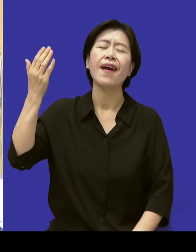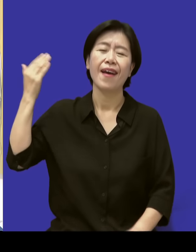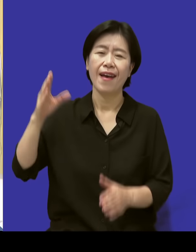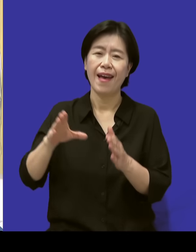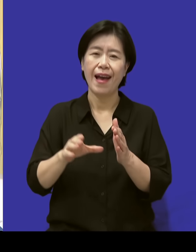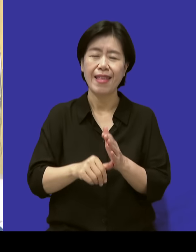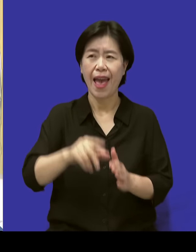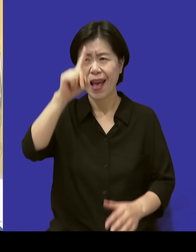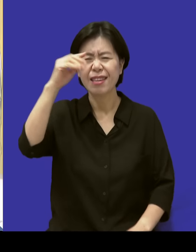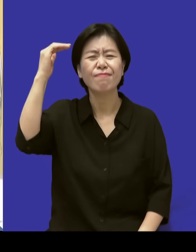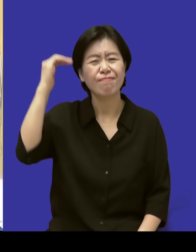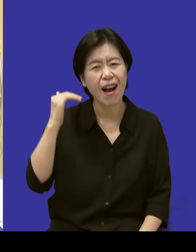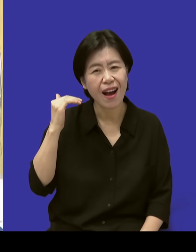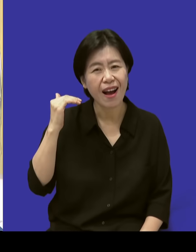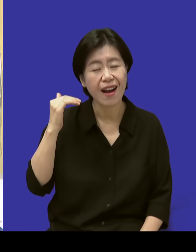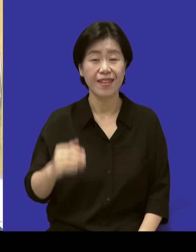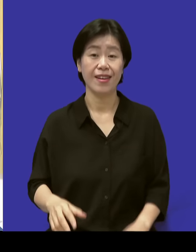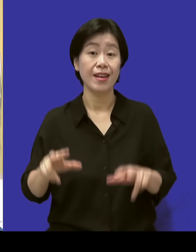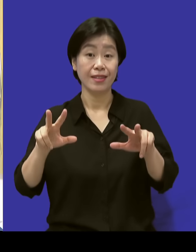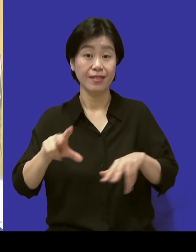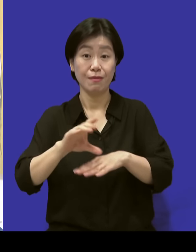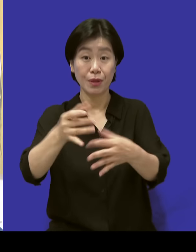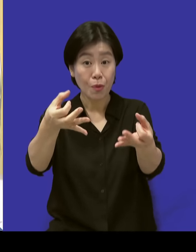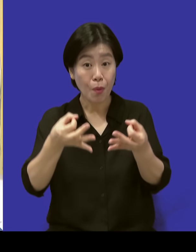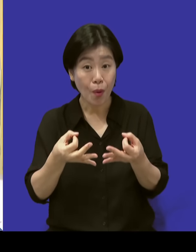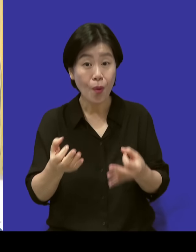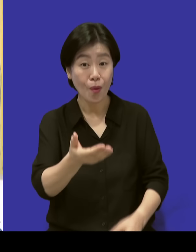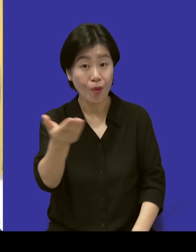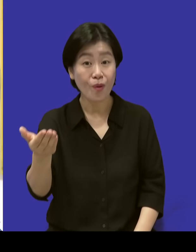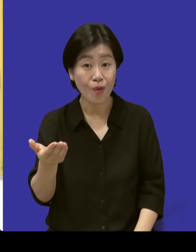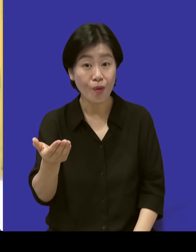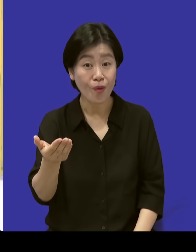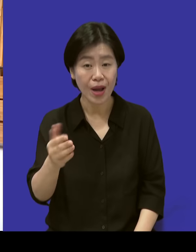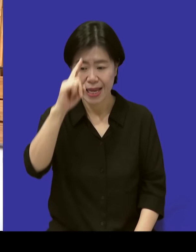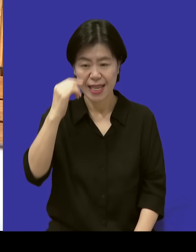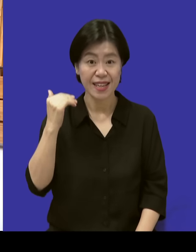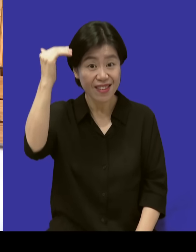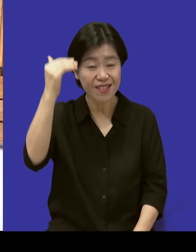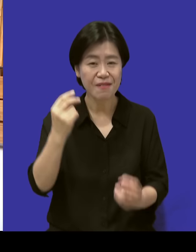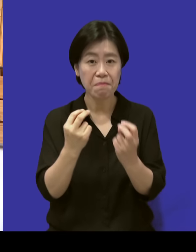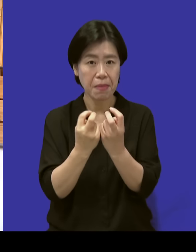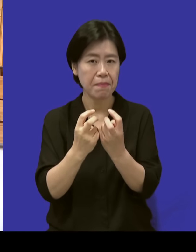여기서 시청하시는 청소년 부모님들에게 네. 키 크는 비결